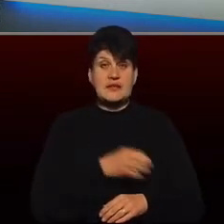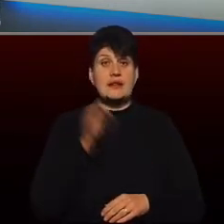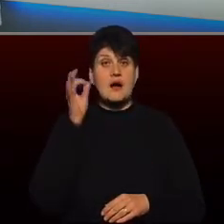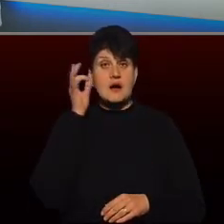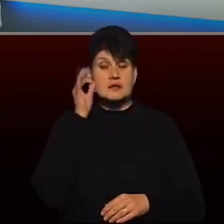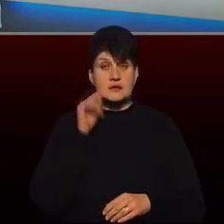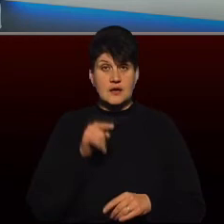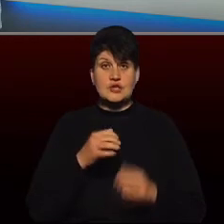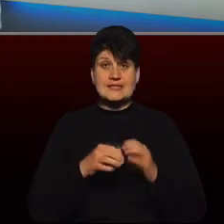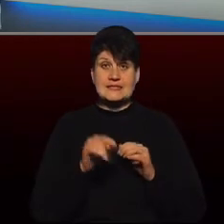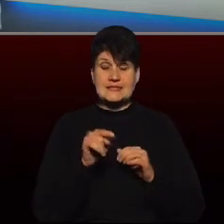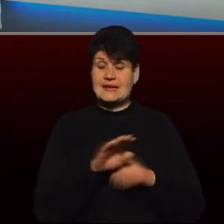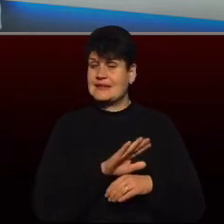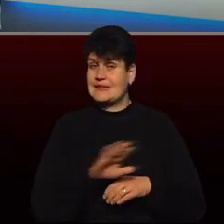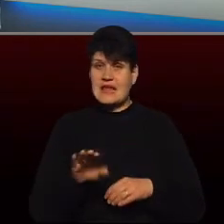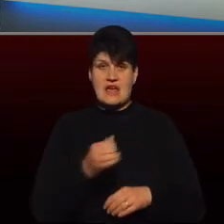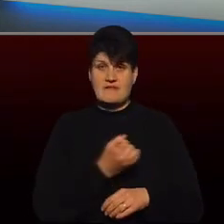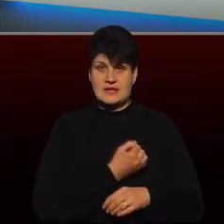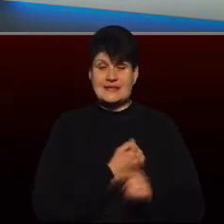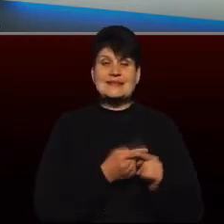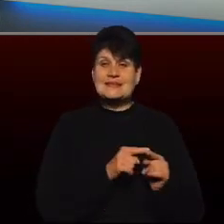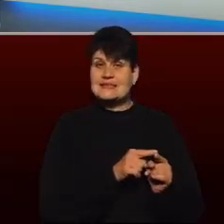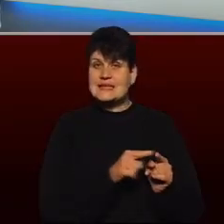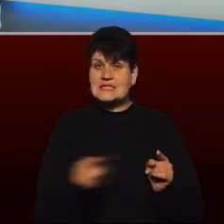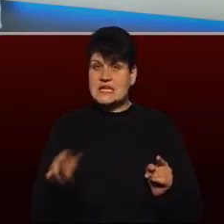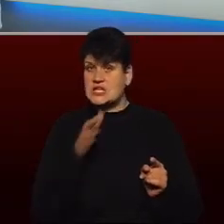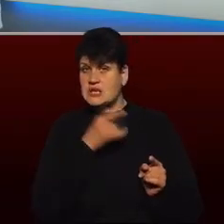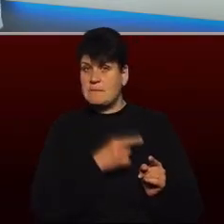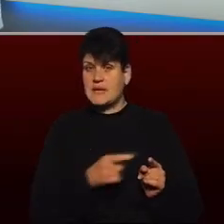серед невакцинованих за цей же період померло